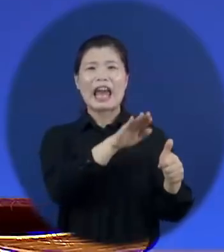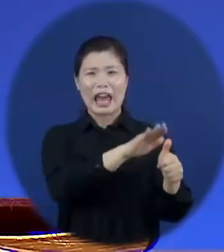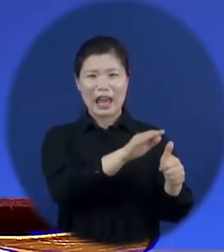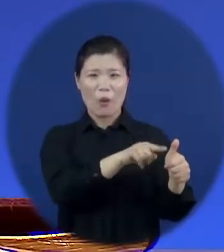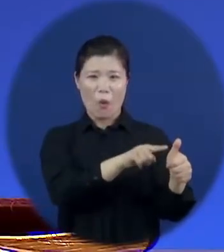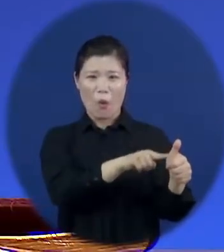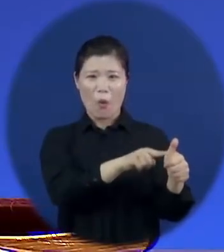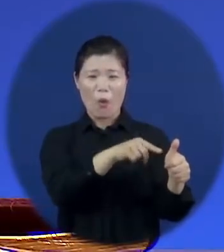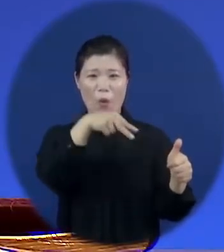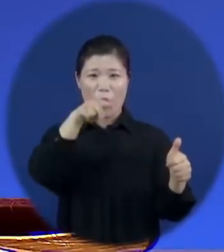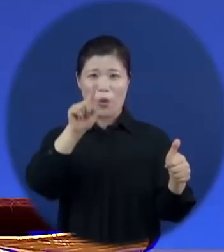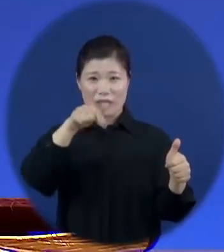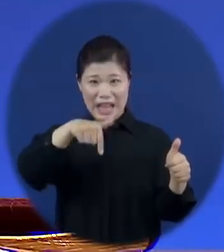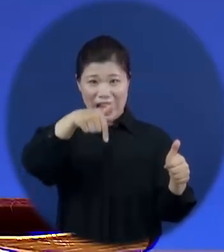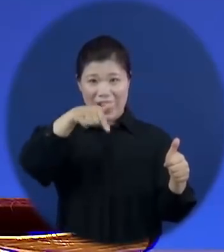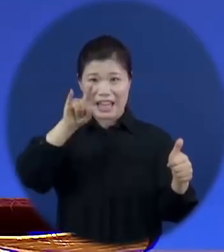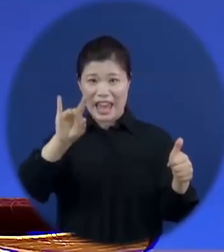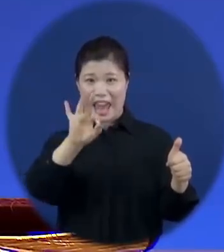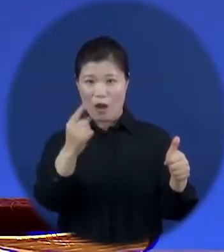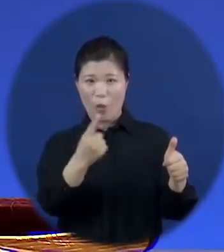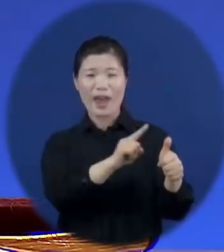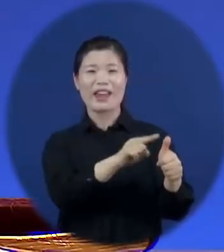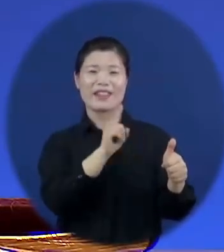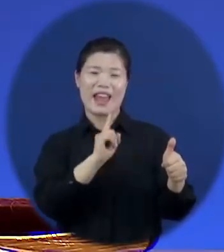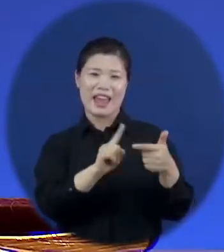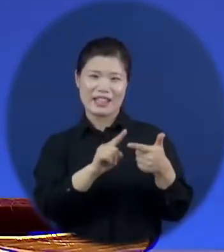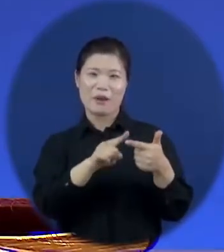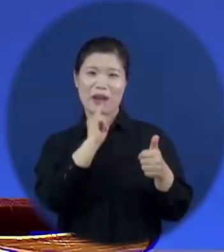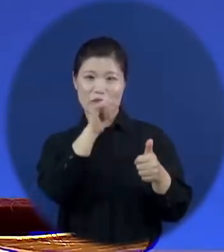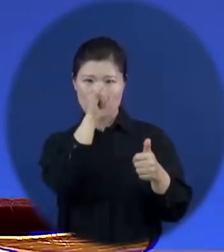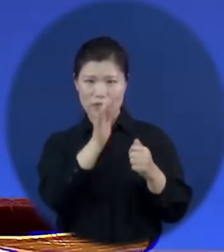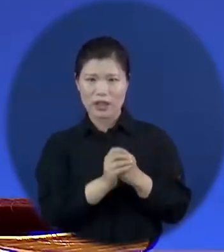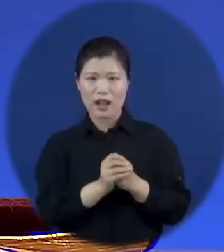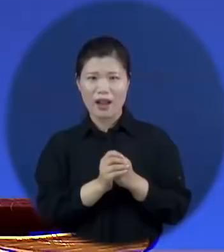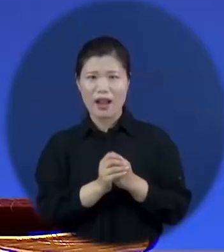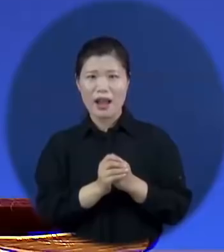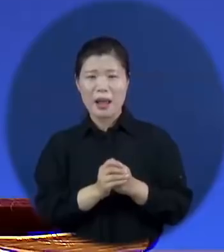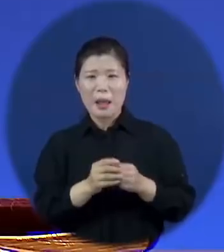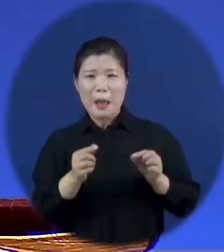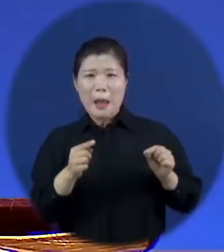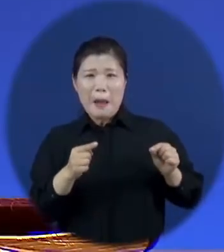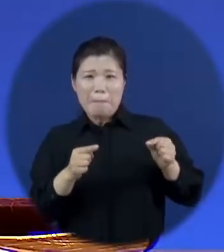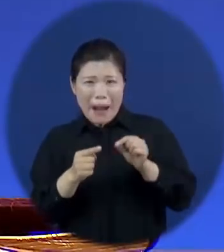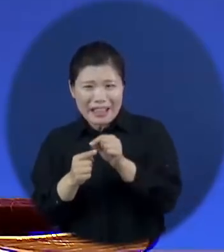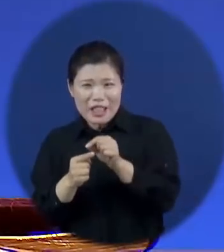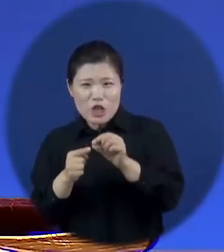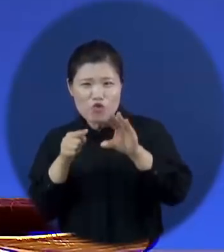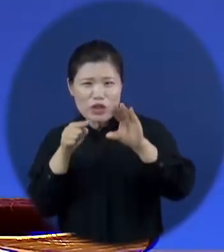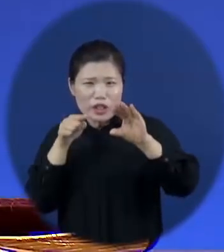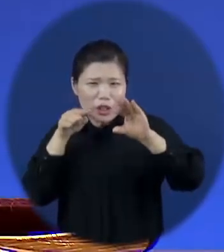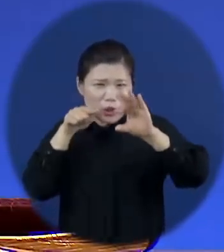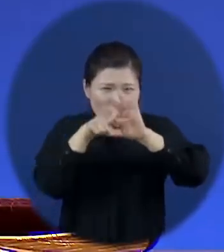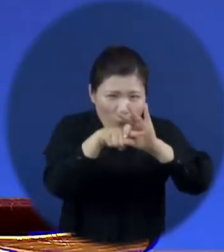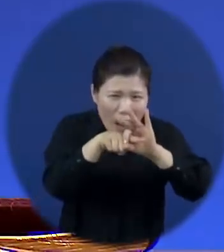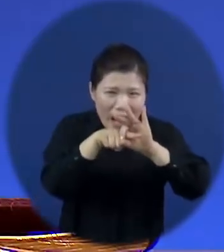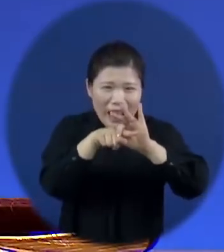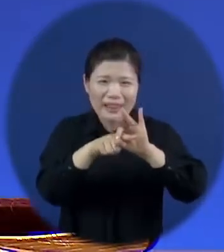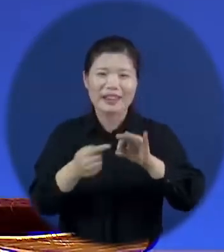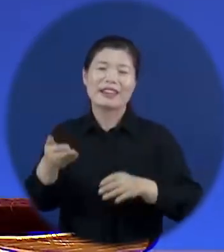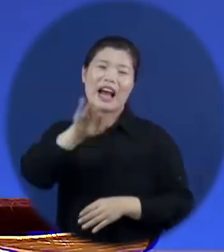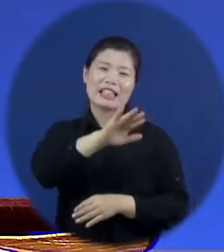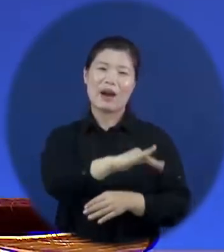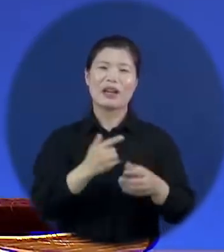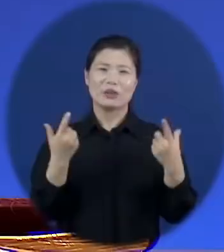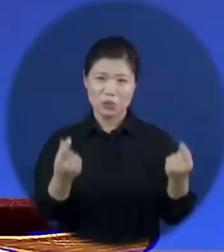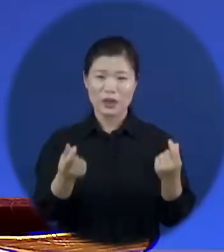사건입니다. 삭개오는 다름 아닌 바늘길을 통과한 낙타이었습니다. 어떻게